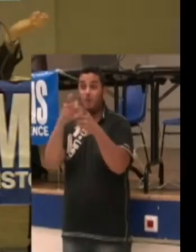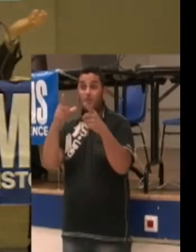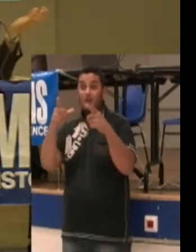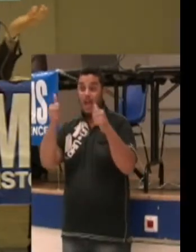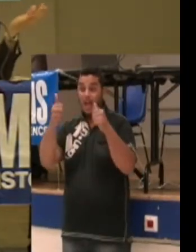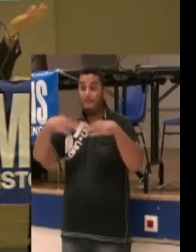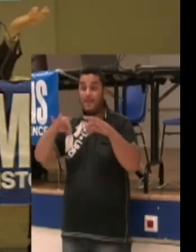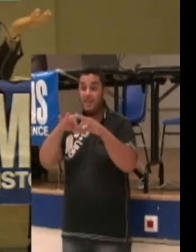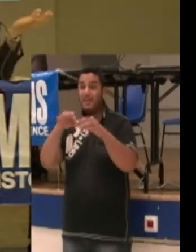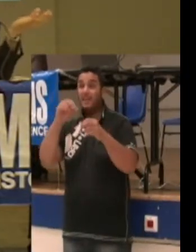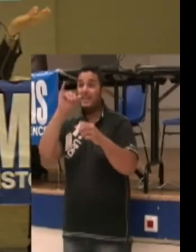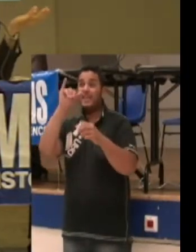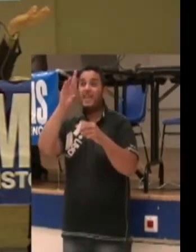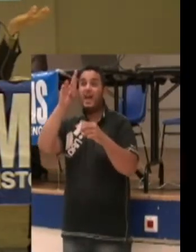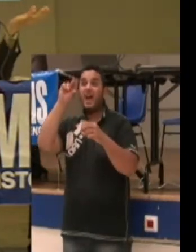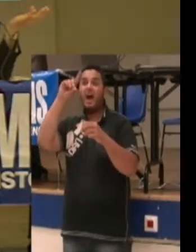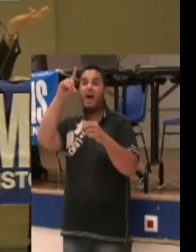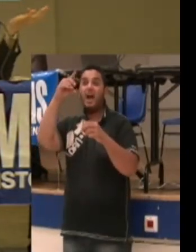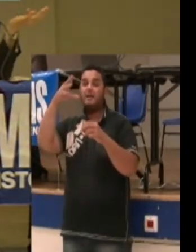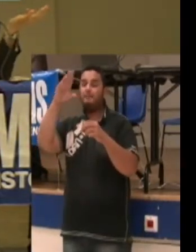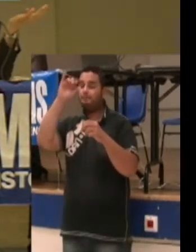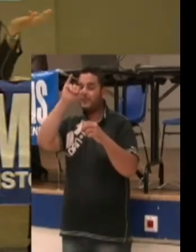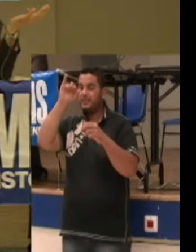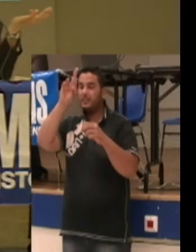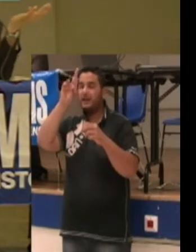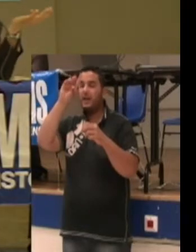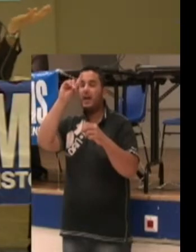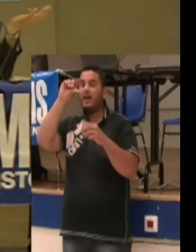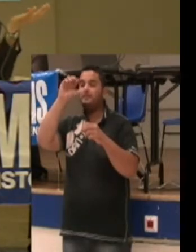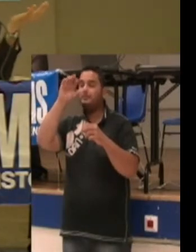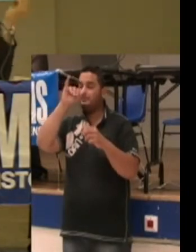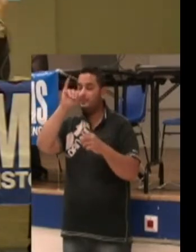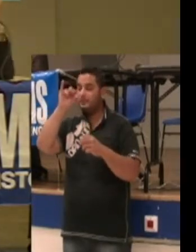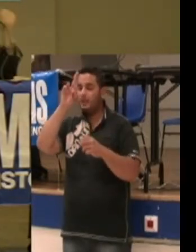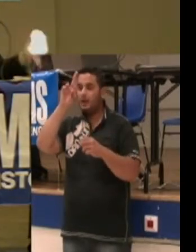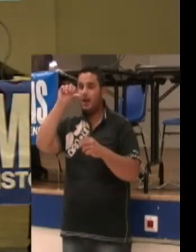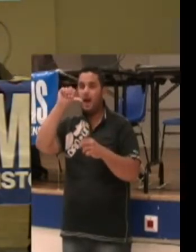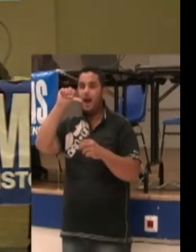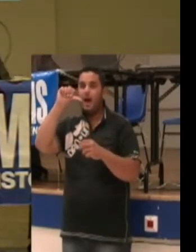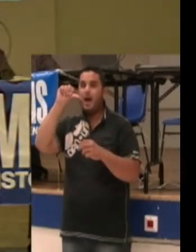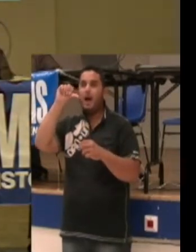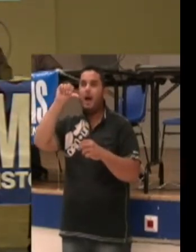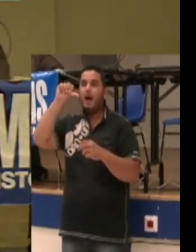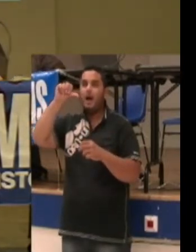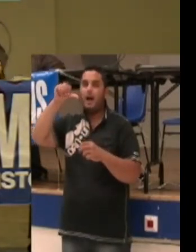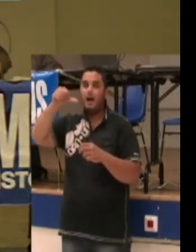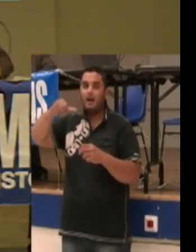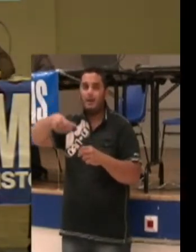C'est les puissances occidentales. C'est les puissances coloniales qui ont fait ça. Donc vous voyez bien.